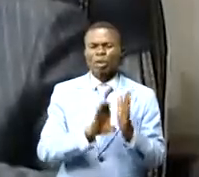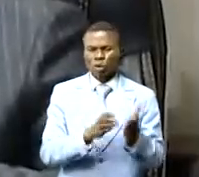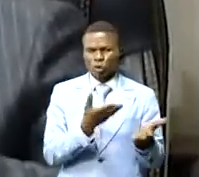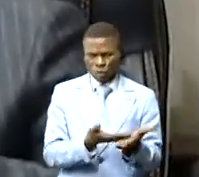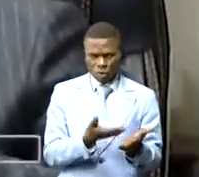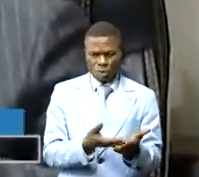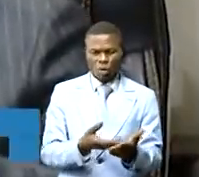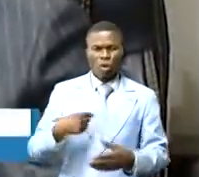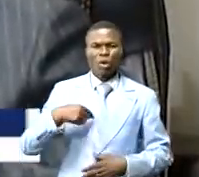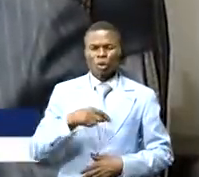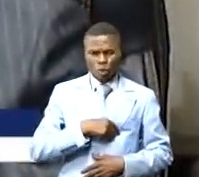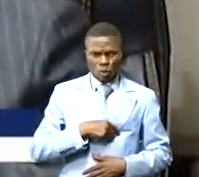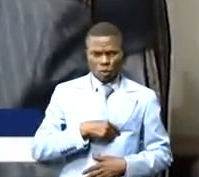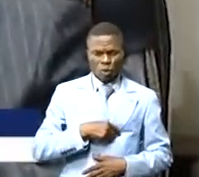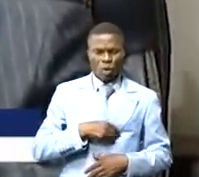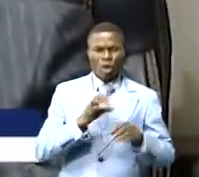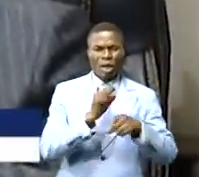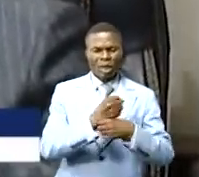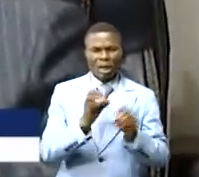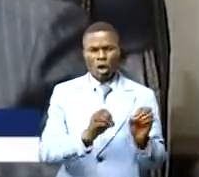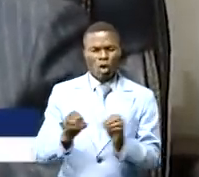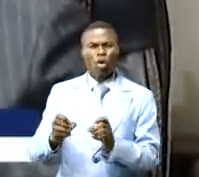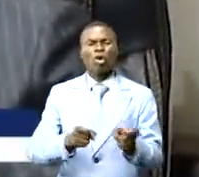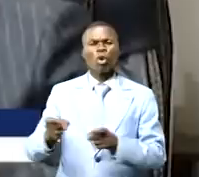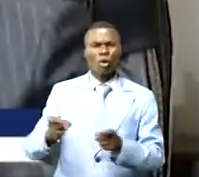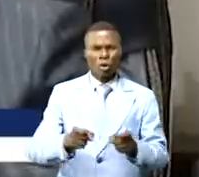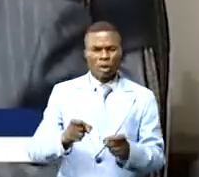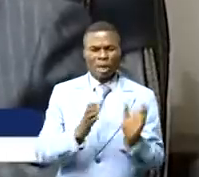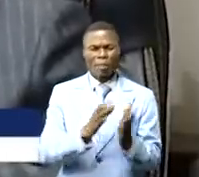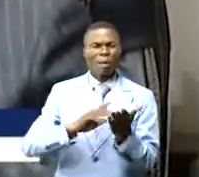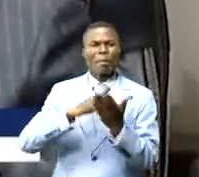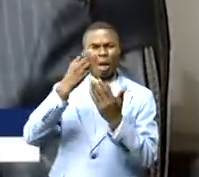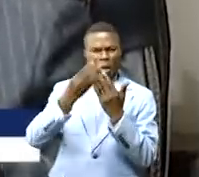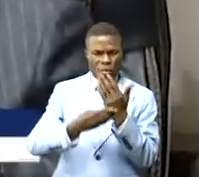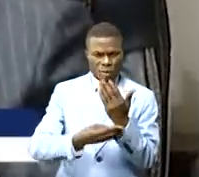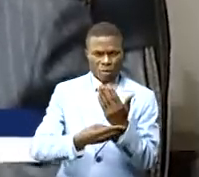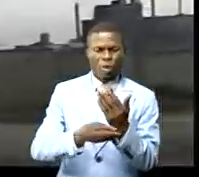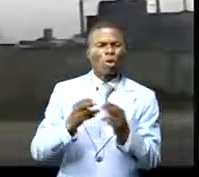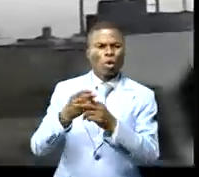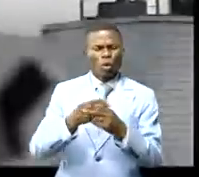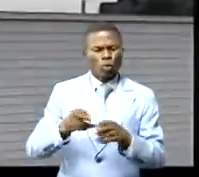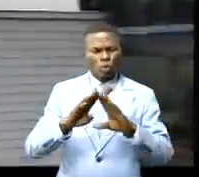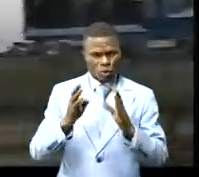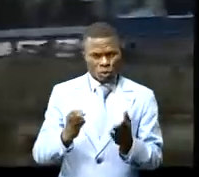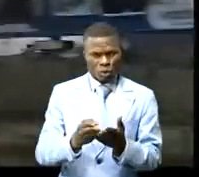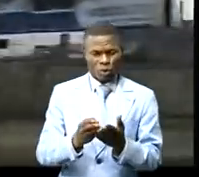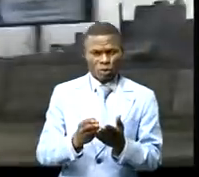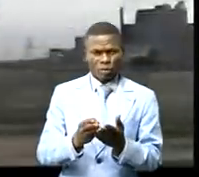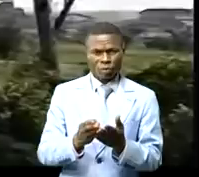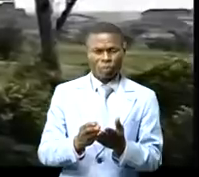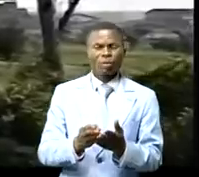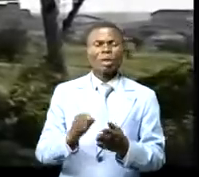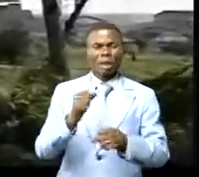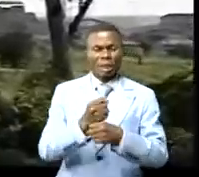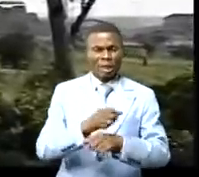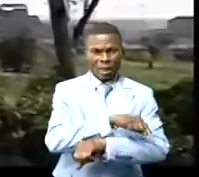Il faut mettre des organes de gestion, doit être planifié, on doit contrôler. Avec la probable et possible